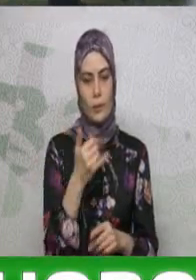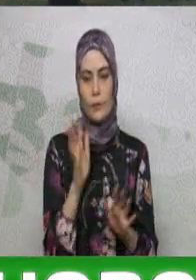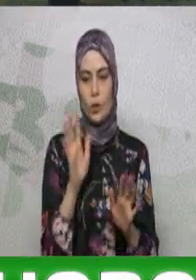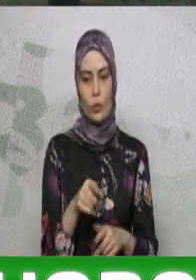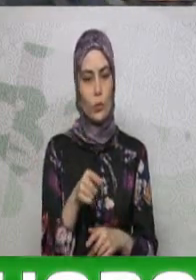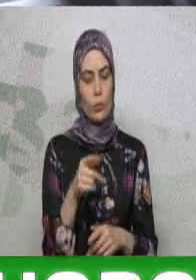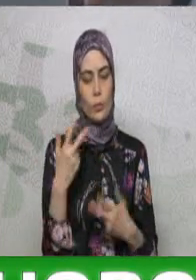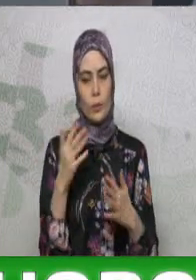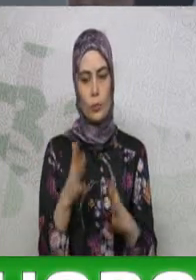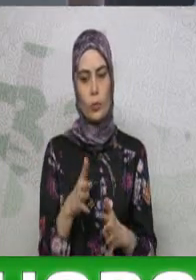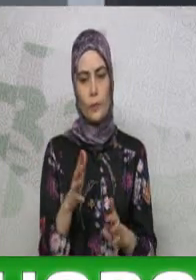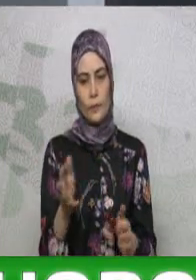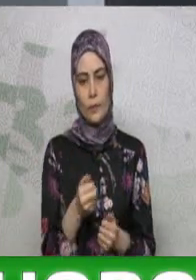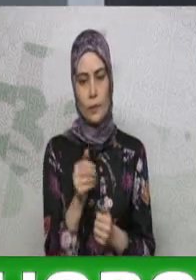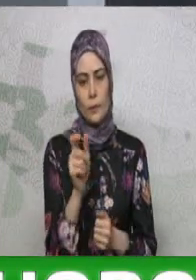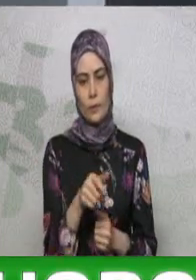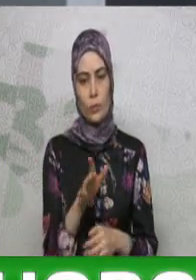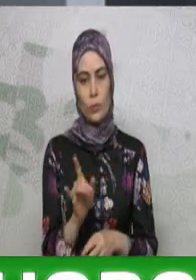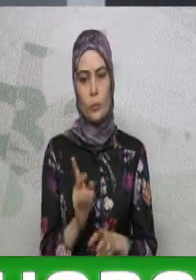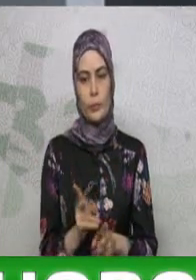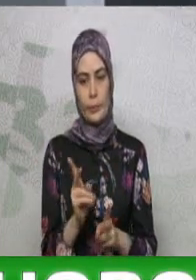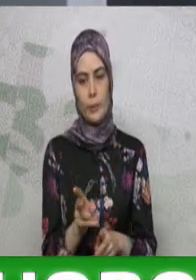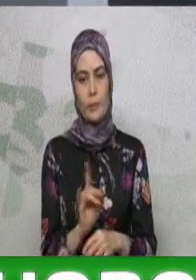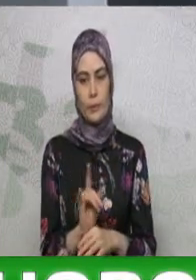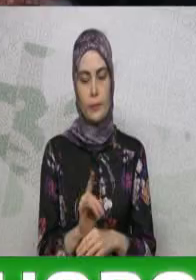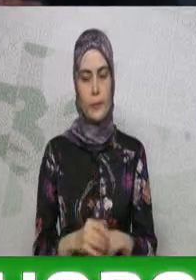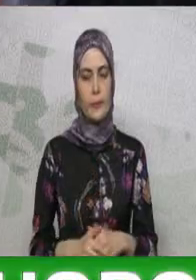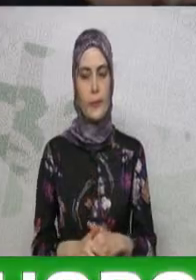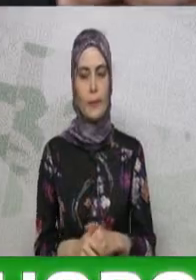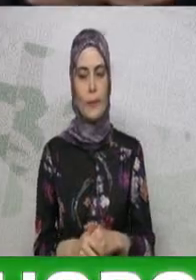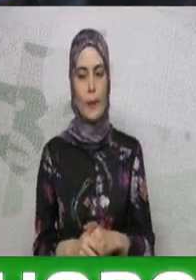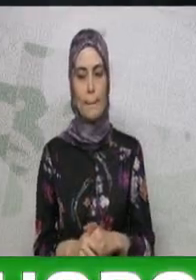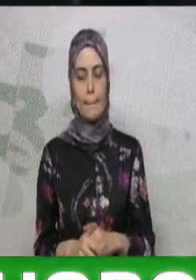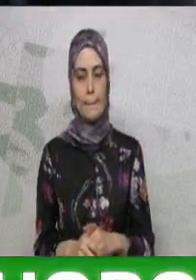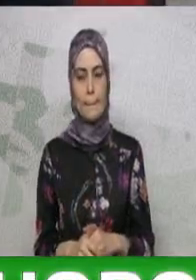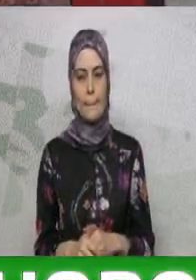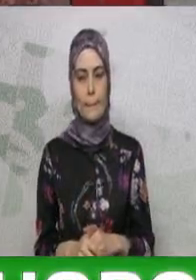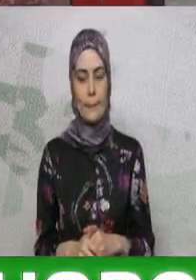равно правоохранители могут вычислить злоумышленников. Зелимхан Калоев, Джамалэ Султыгов, Новости 24.